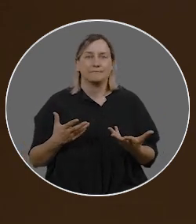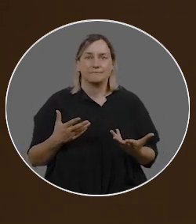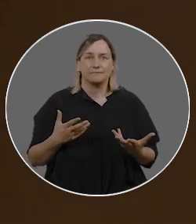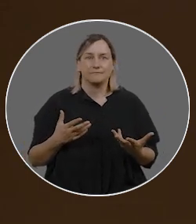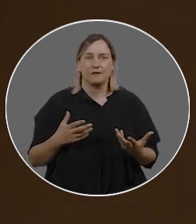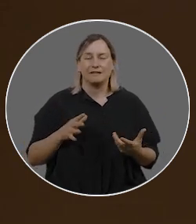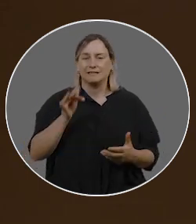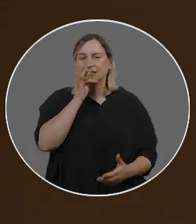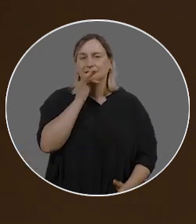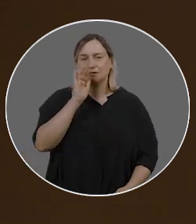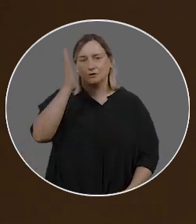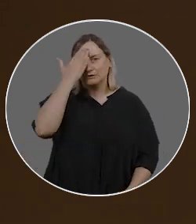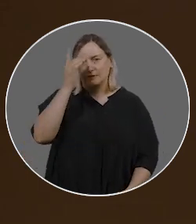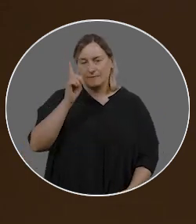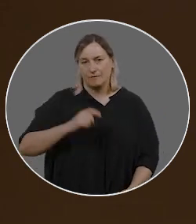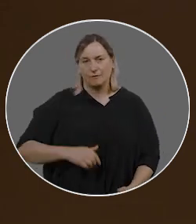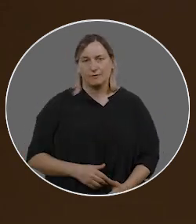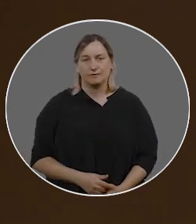prou madur.